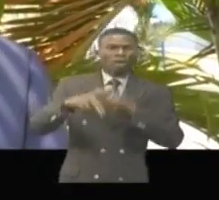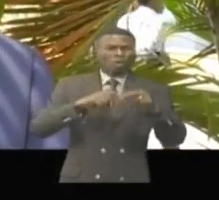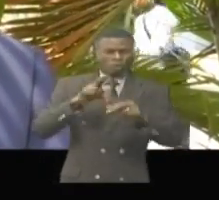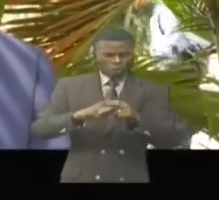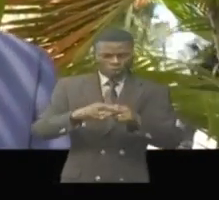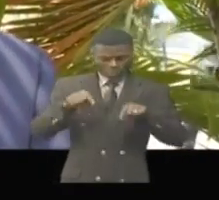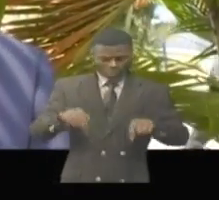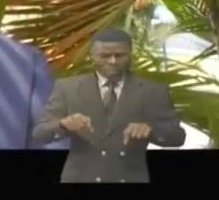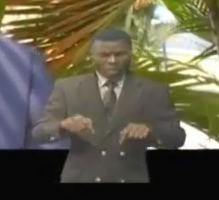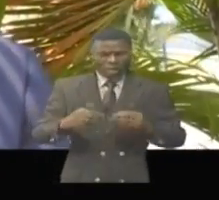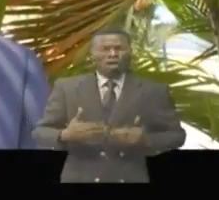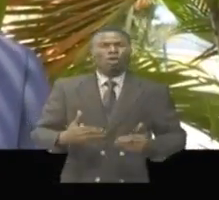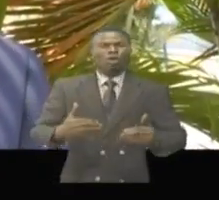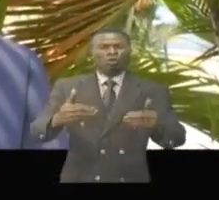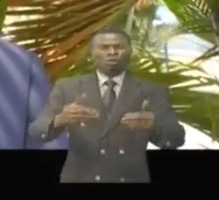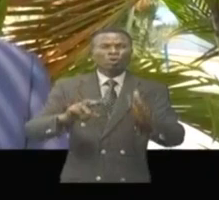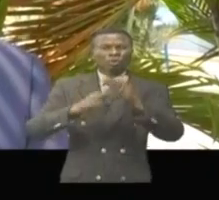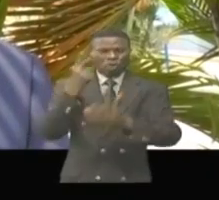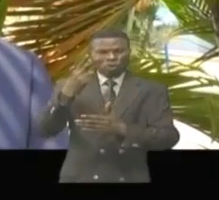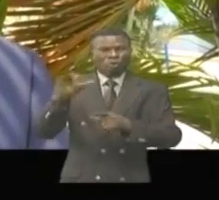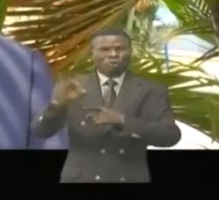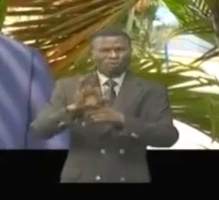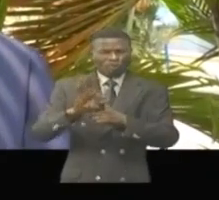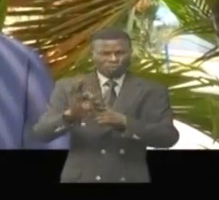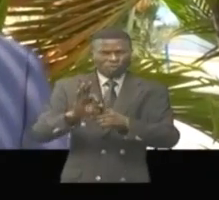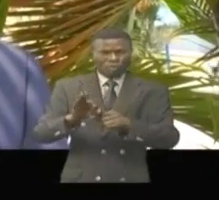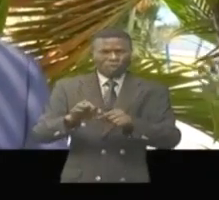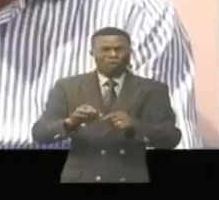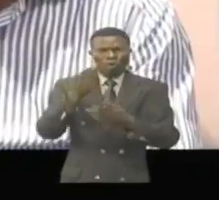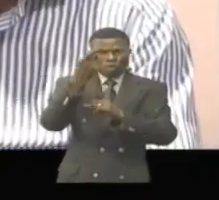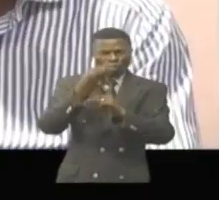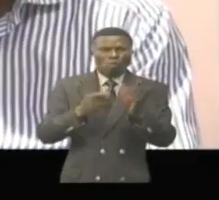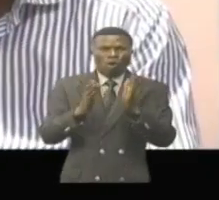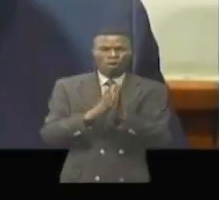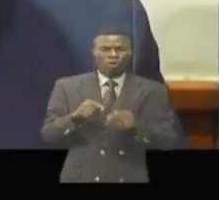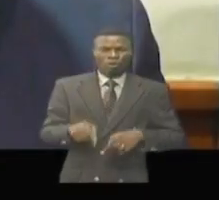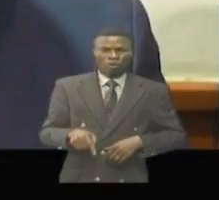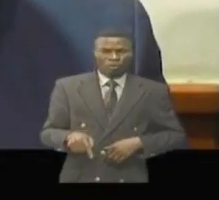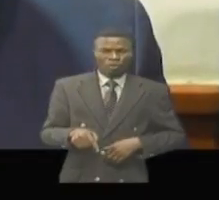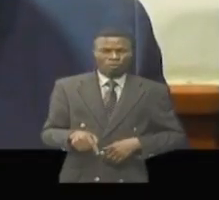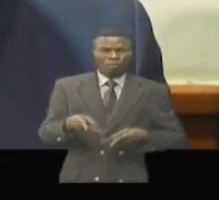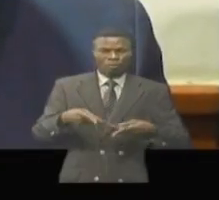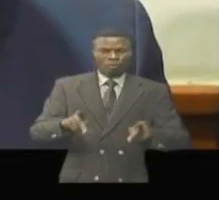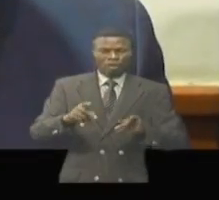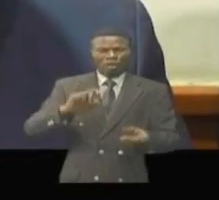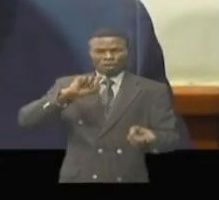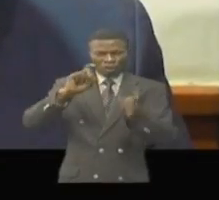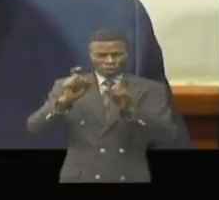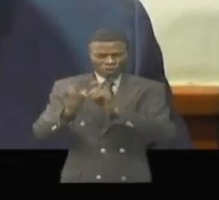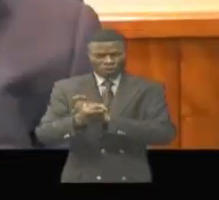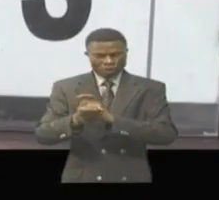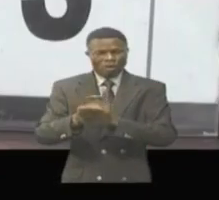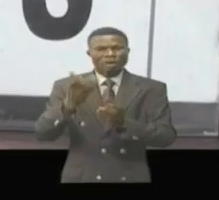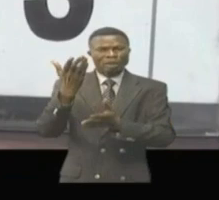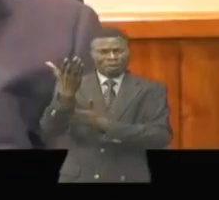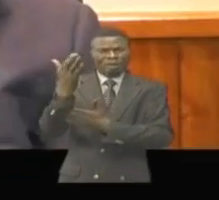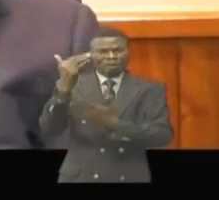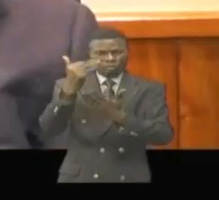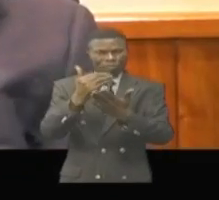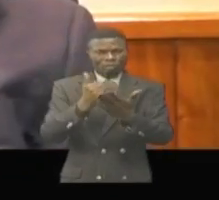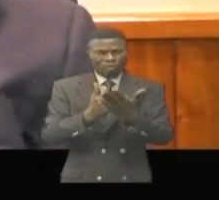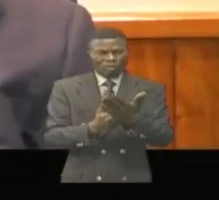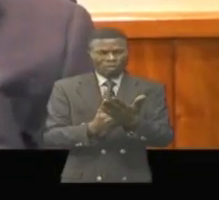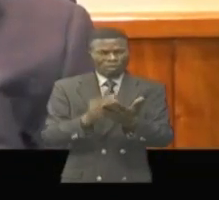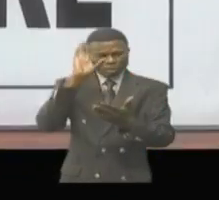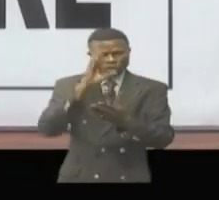puisse tenir une autre session au mois d'octobre. Vont permettre de reformuler des recommandations pour relever